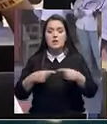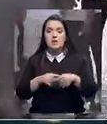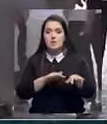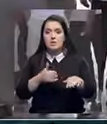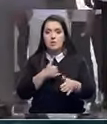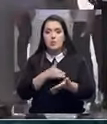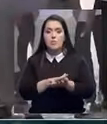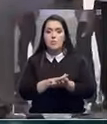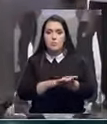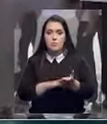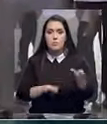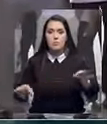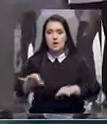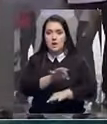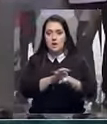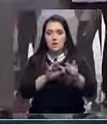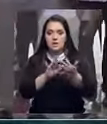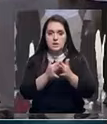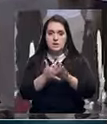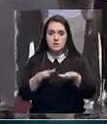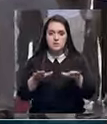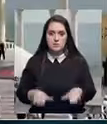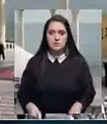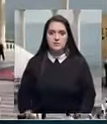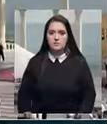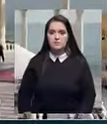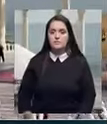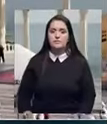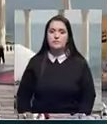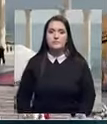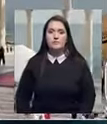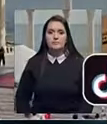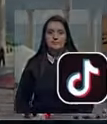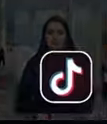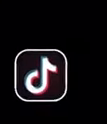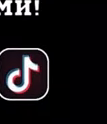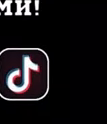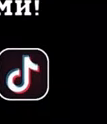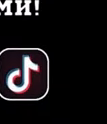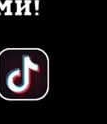продолжить проект, но теперь уже в сельской местности. Тамара Степанова, Саламат Бикбаев, Актау, Хабар 24.